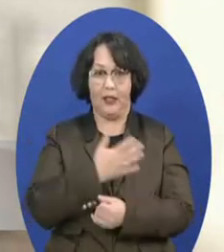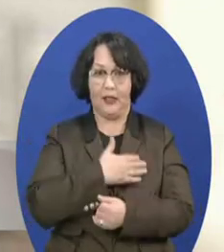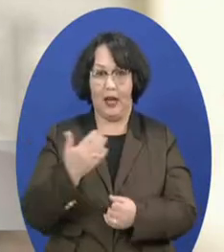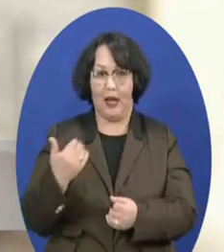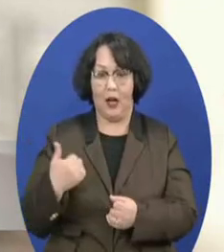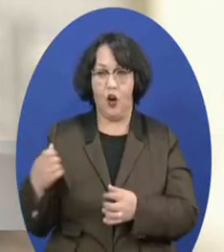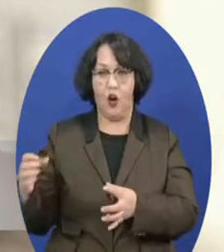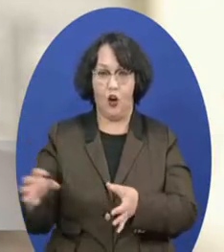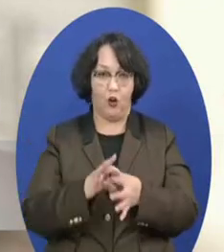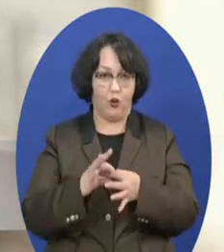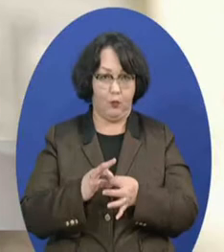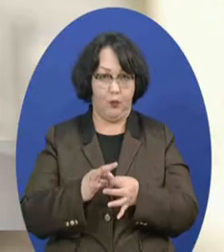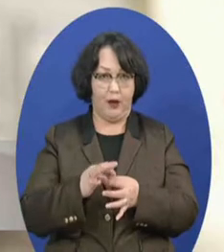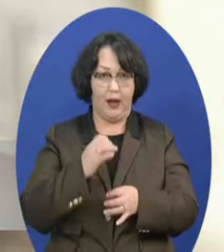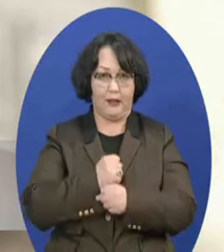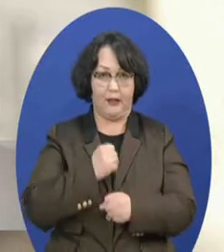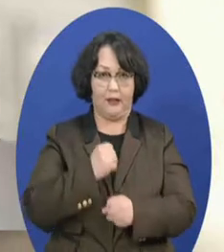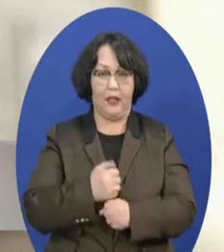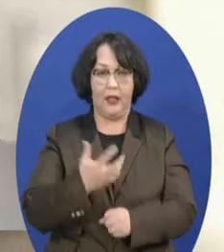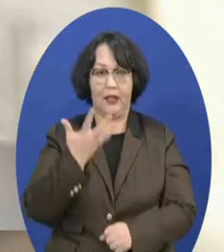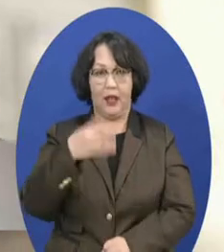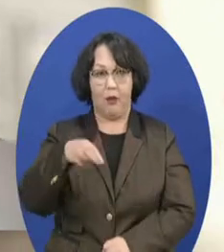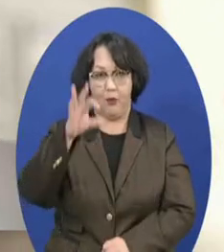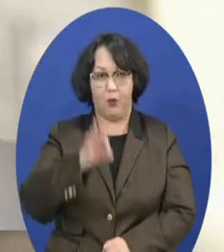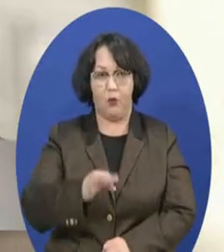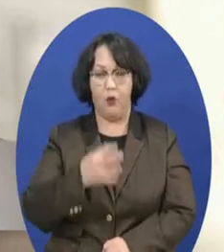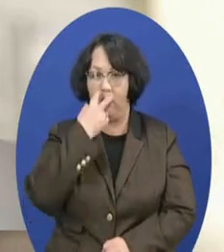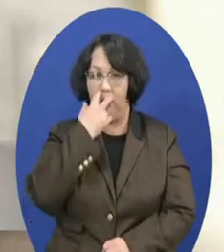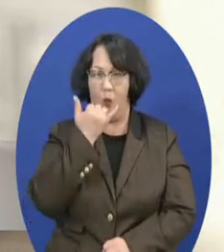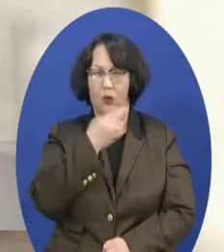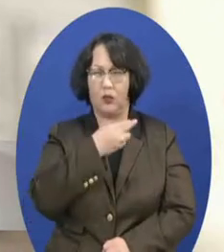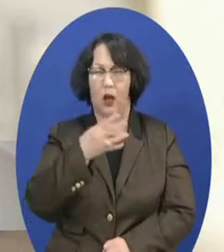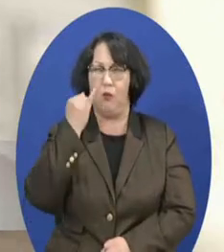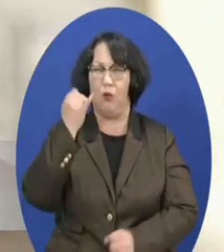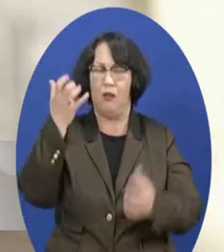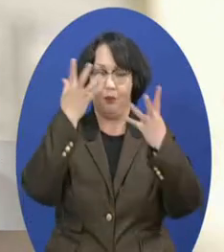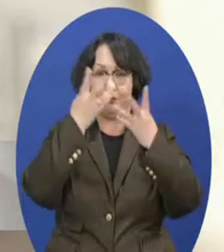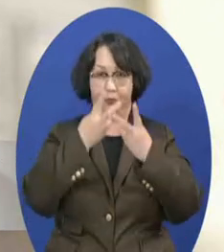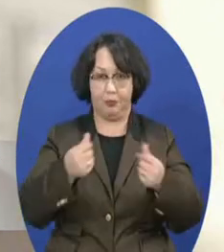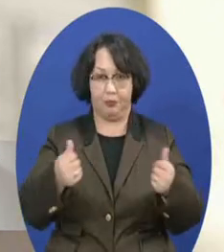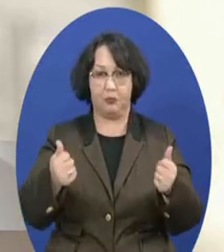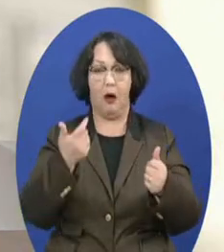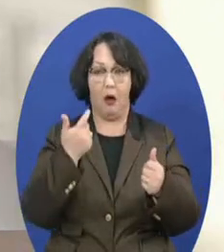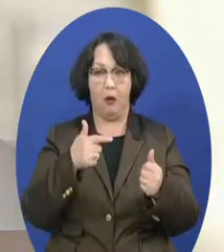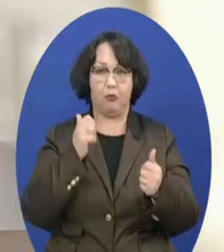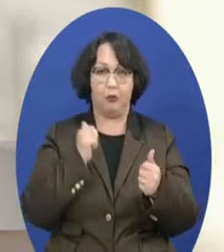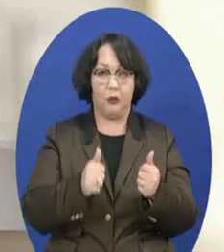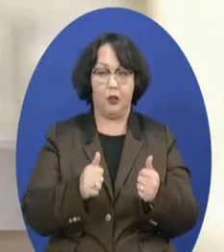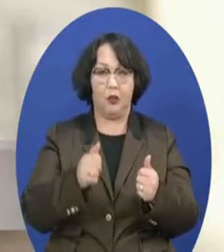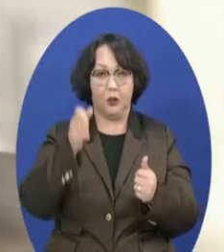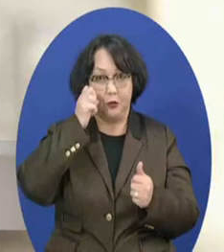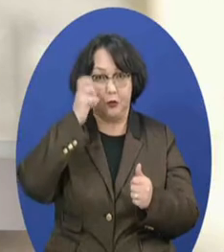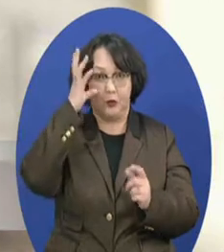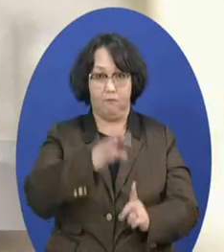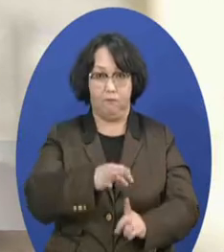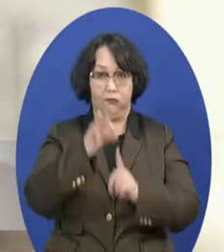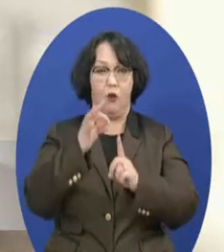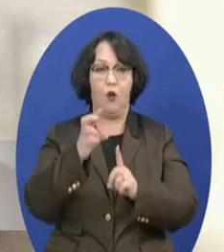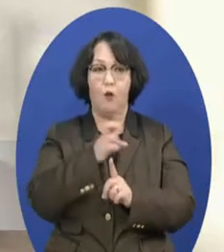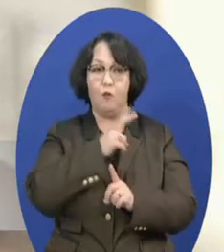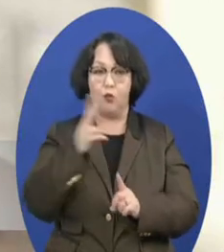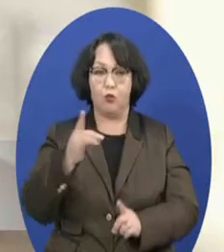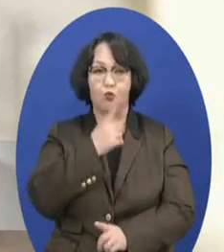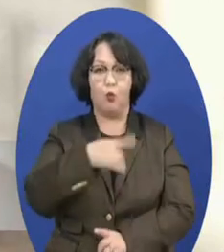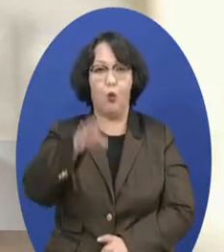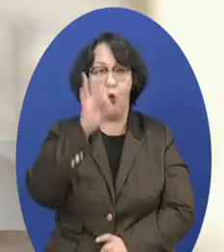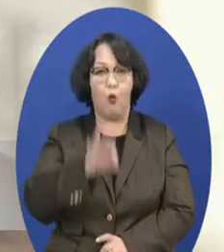ингээ илүү уялдаатай болоод бас утаг 50% буруу чадлаа. Тэгээ чааш нь ерөнхийдөө сонгуульдаа яалчруул бас ингээ нэг талдаа гарчвал утаг бол бүр